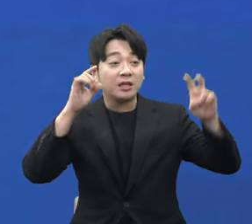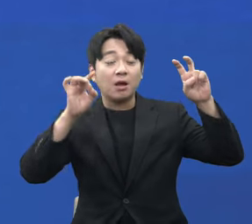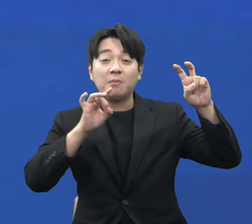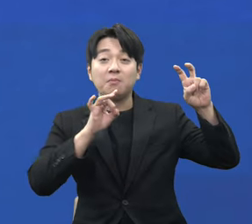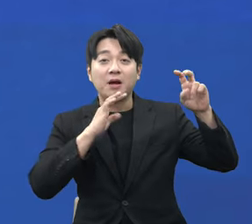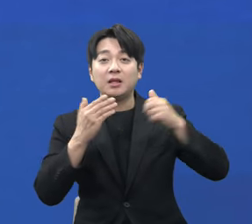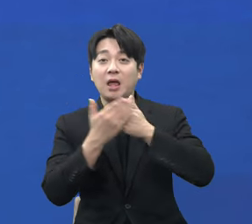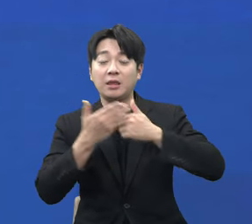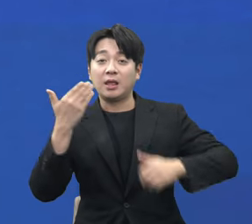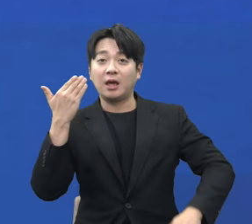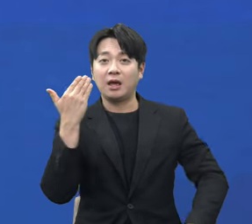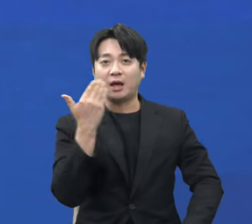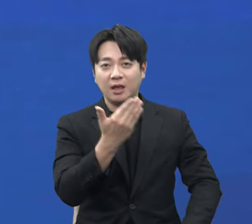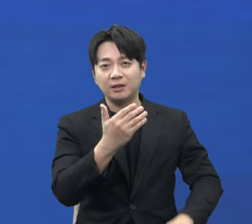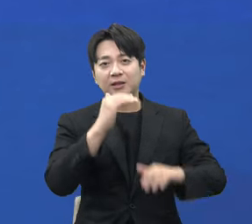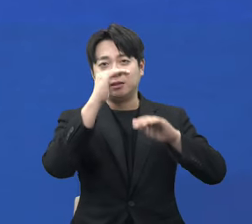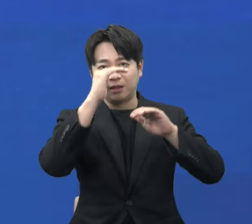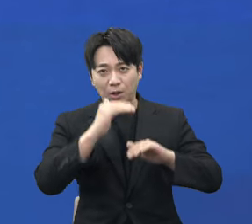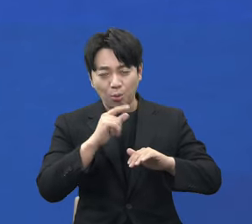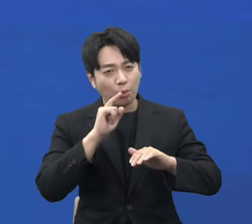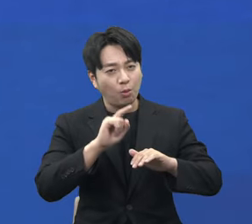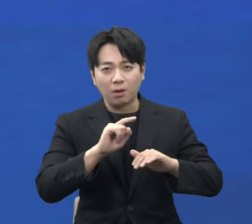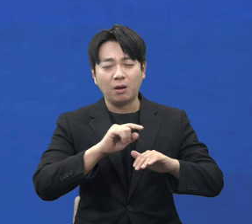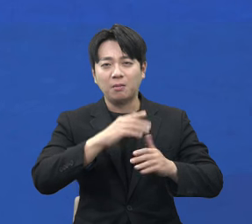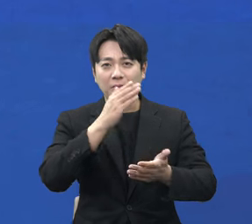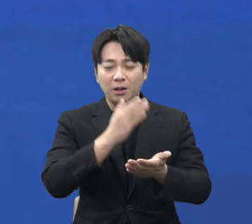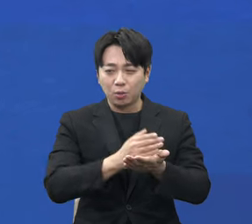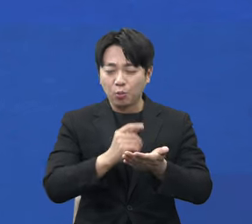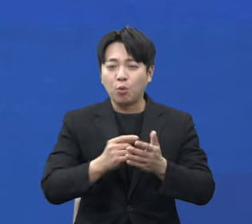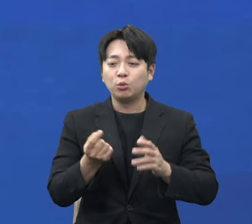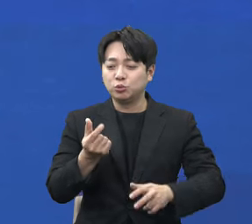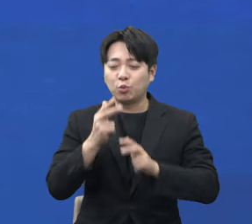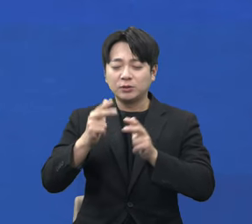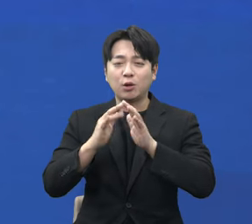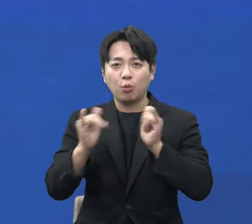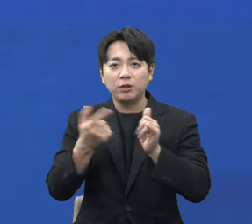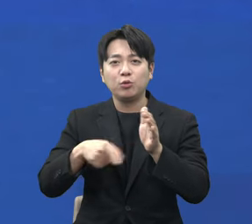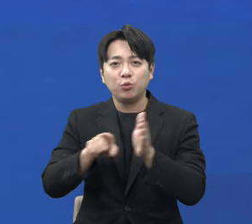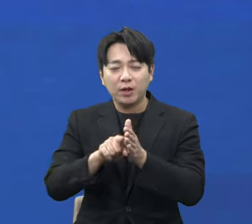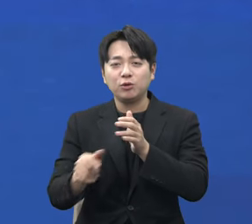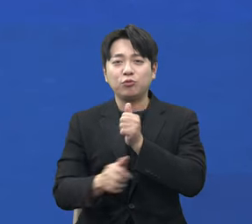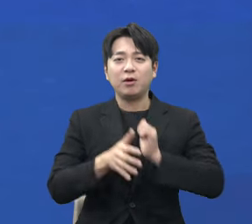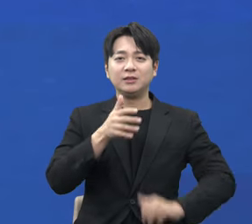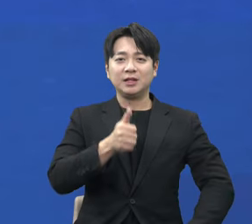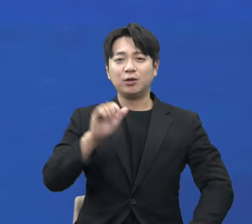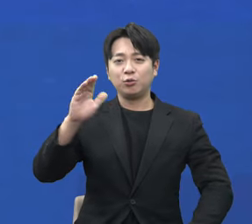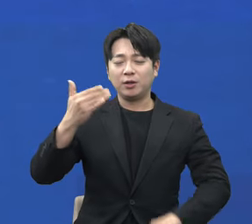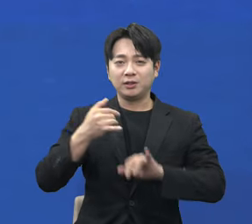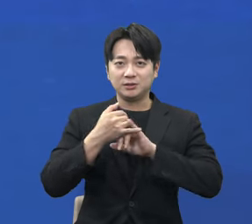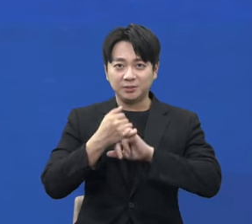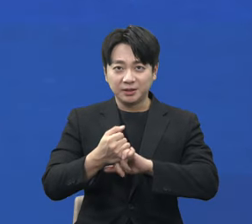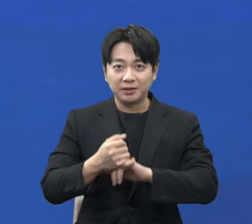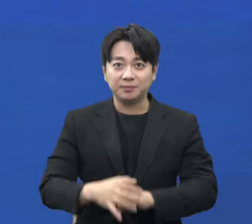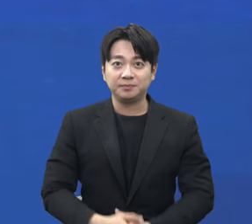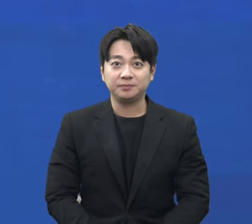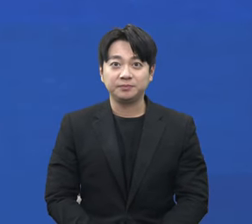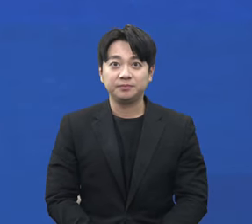완화를 지지할 수 있는 소상공인 위원장이 되겠습니다. 창업 일자리 지원센터 역할을